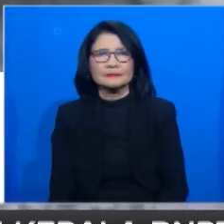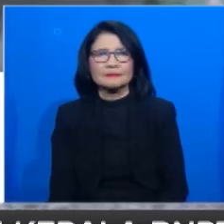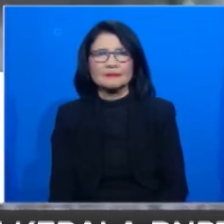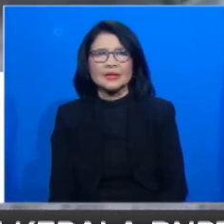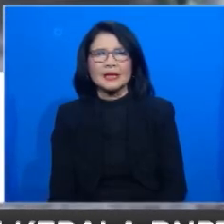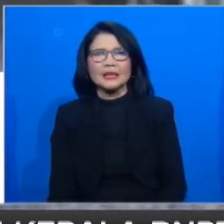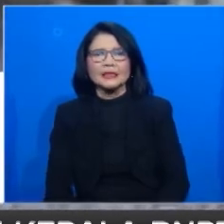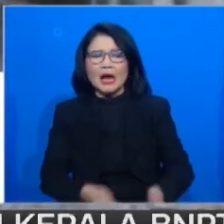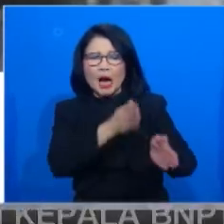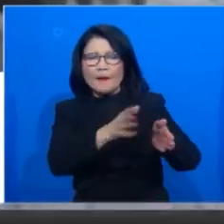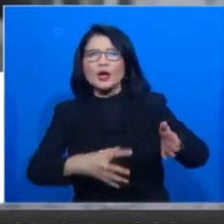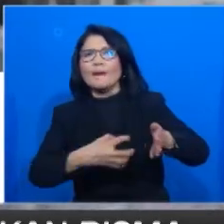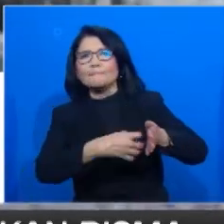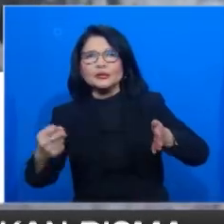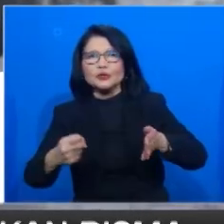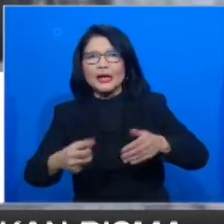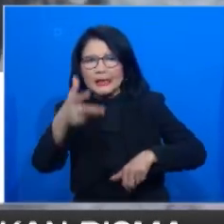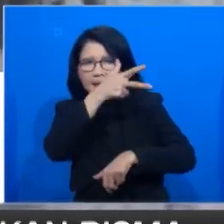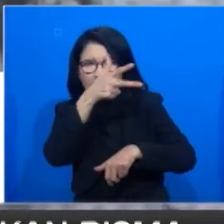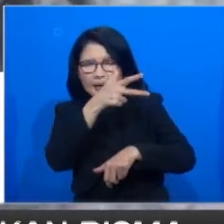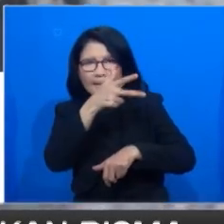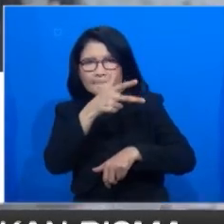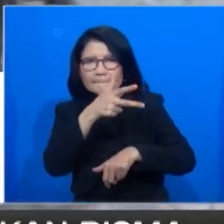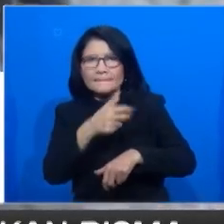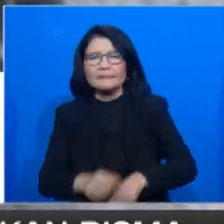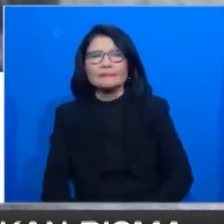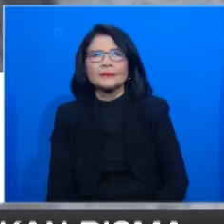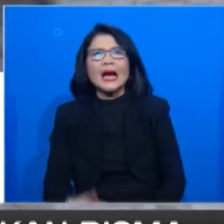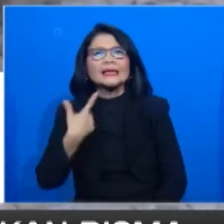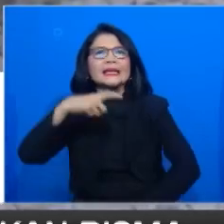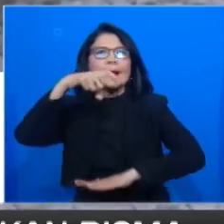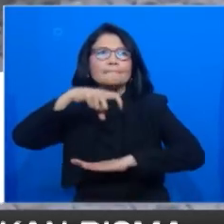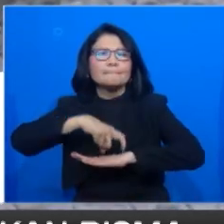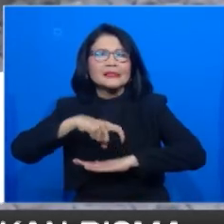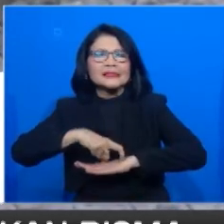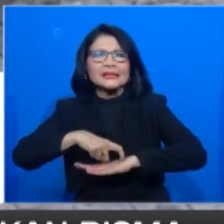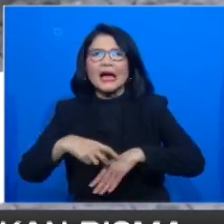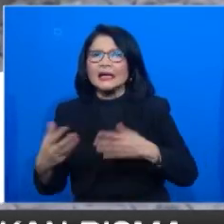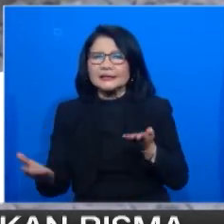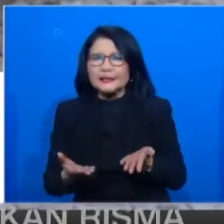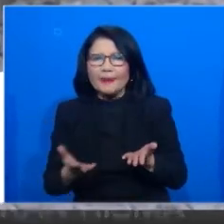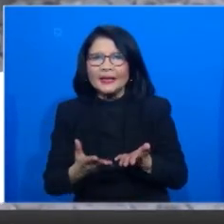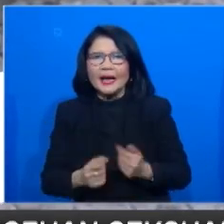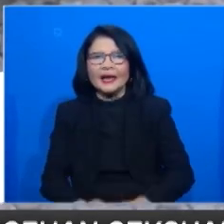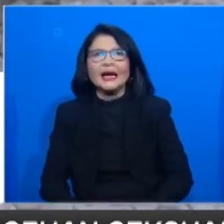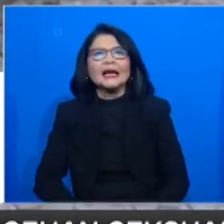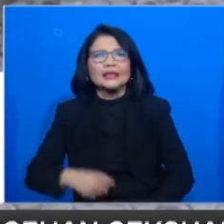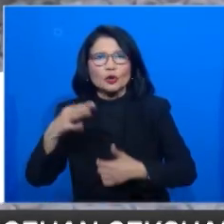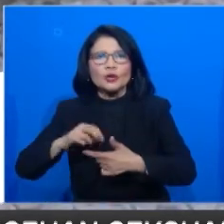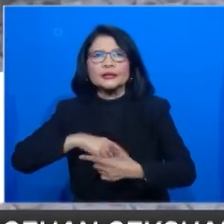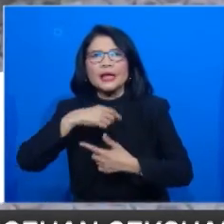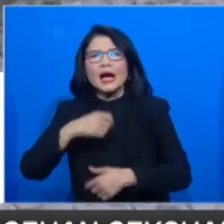Aksi pencurian motor di masjid terekam kamera pengawas. Peristiwa terjadi di Masjid Al-Mutakin, Kelurahan Kepuharjo, Kecamatan Lumajang pada